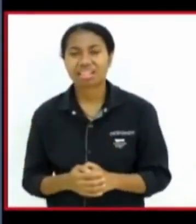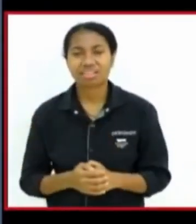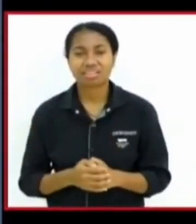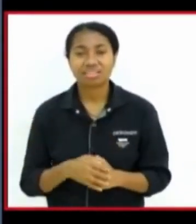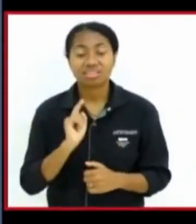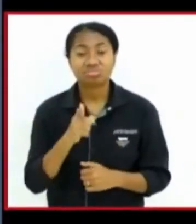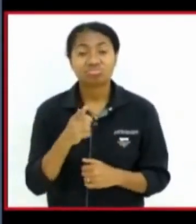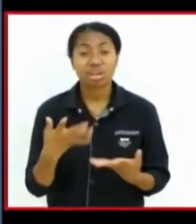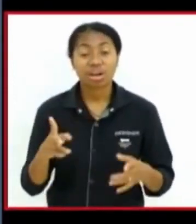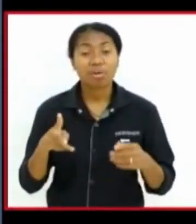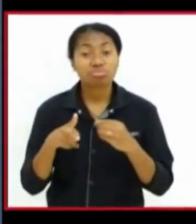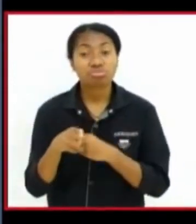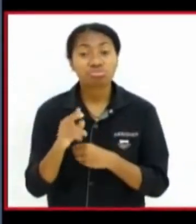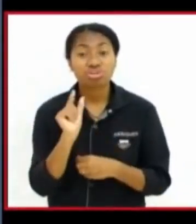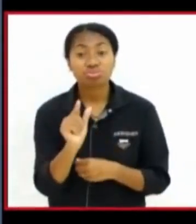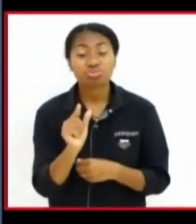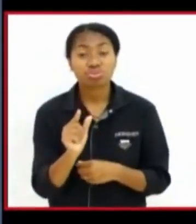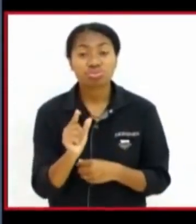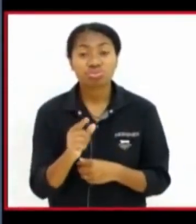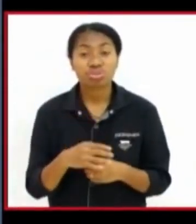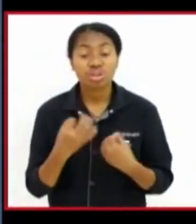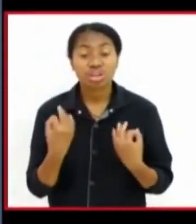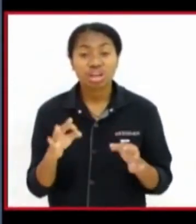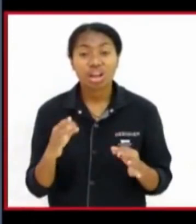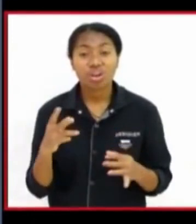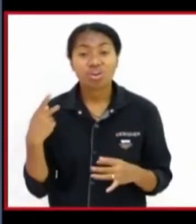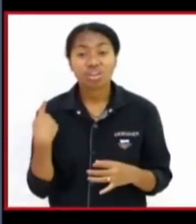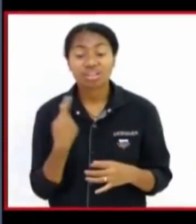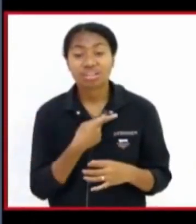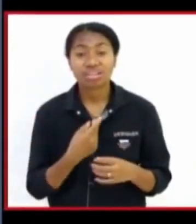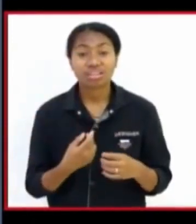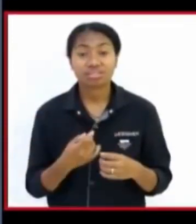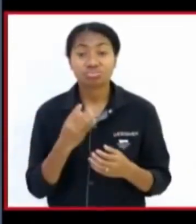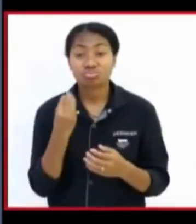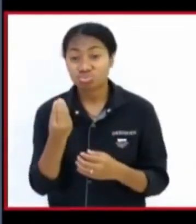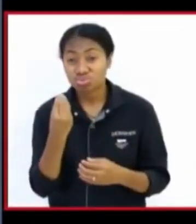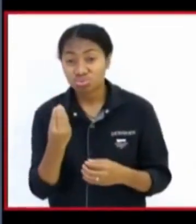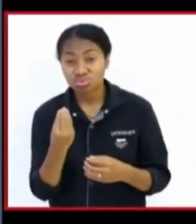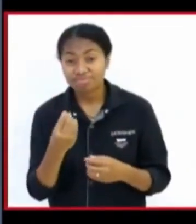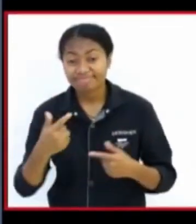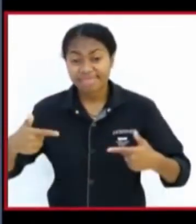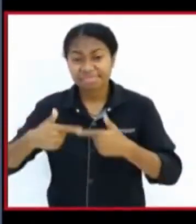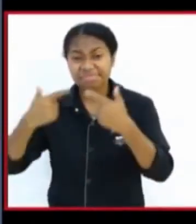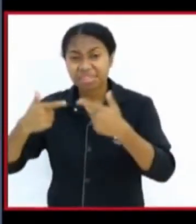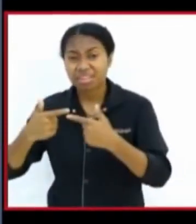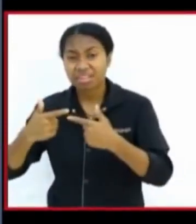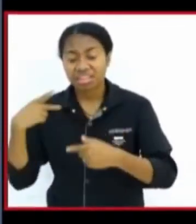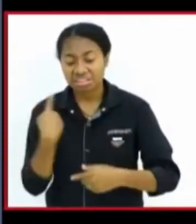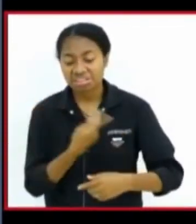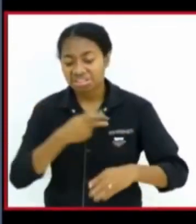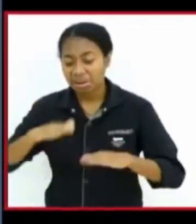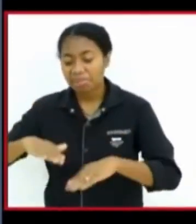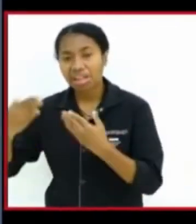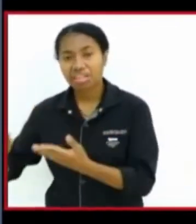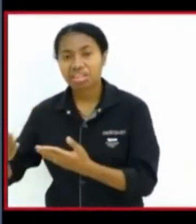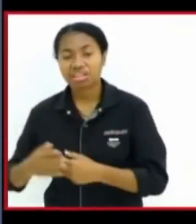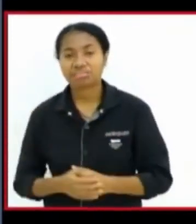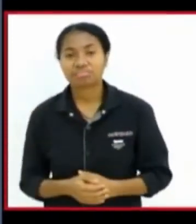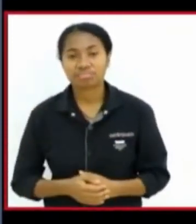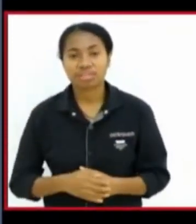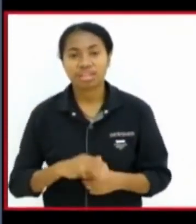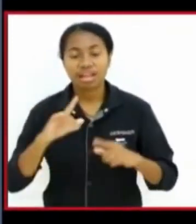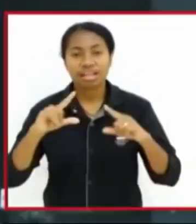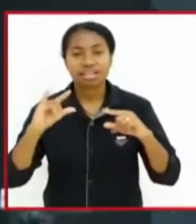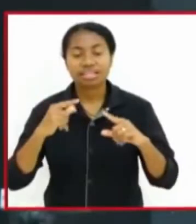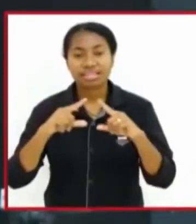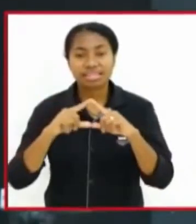mereka putuskan kalau kita tunggu diserang kita mati Jadi